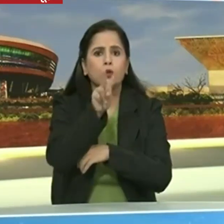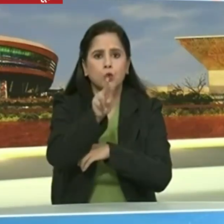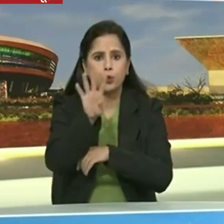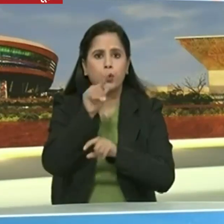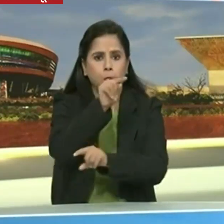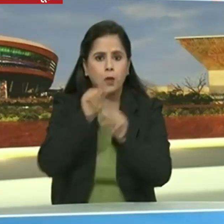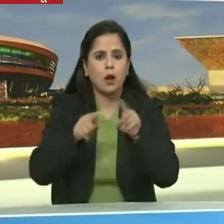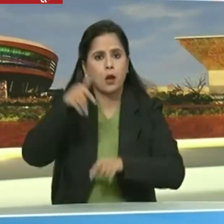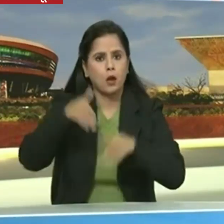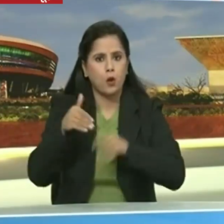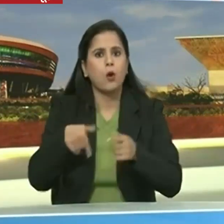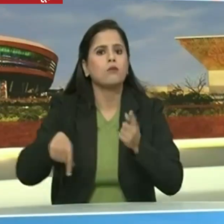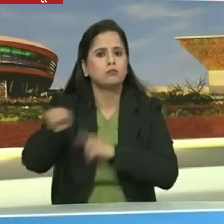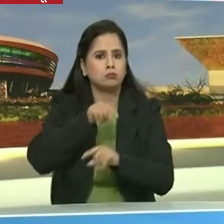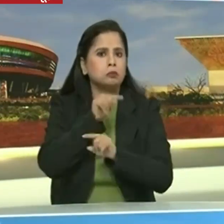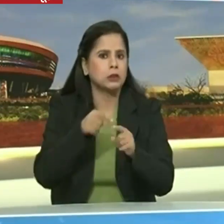68.24% मतदान हुआ।